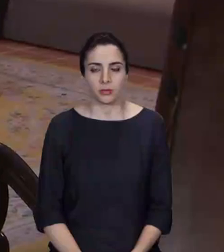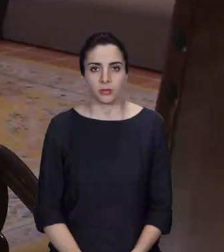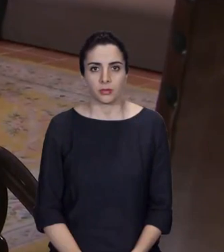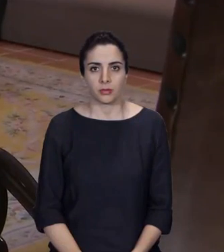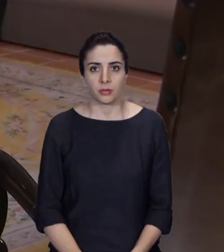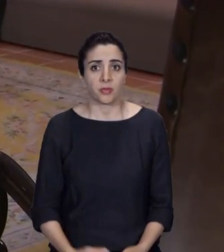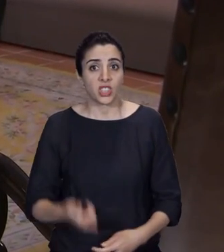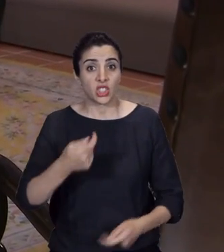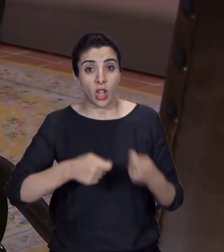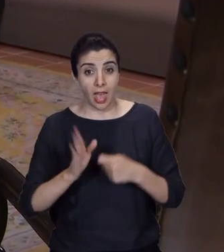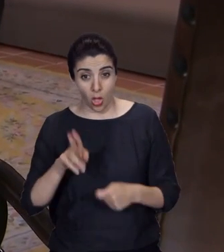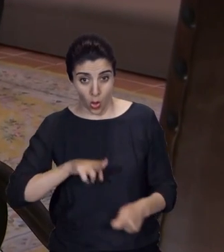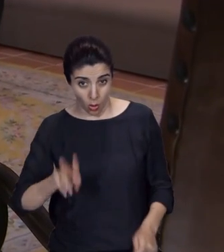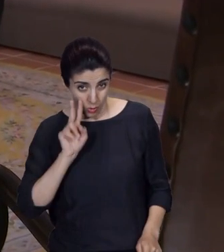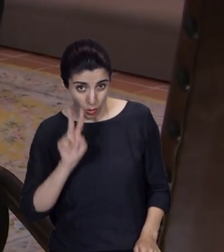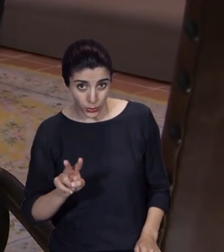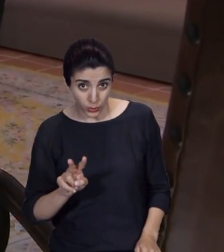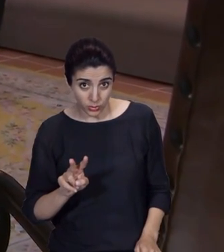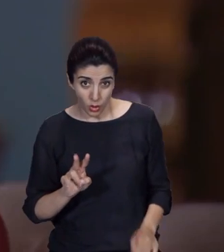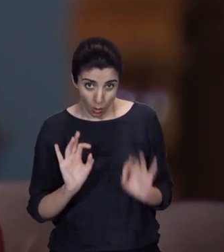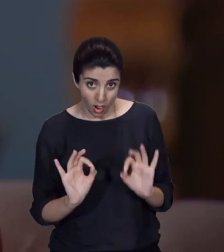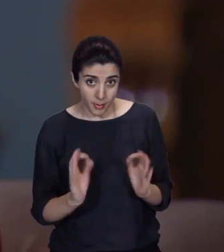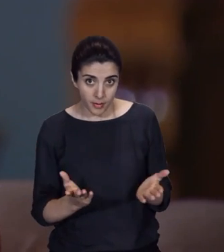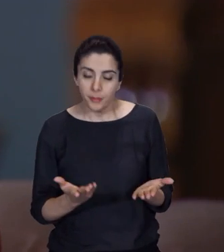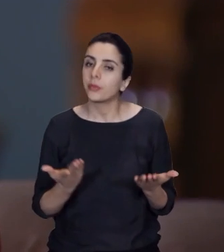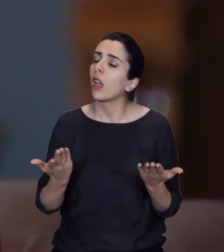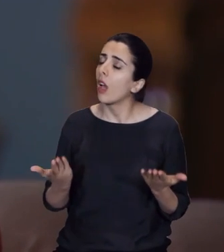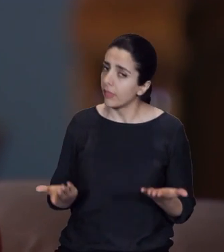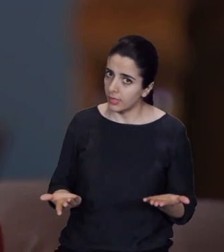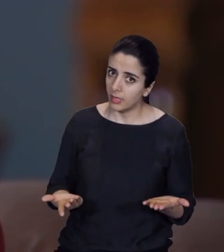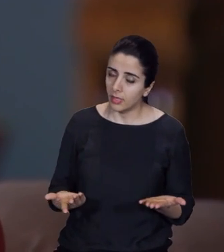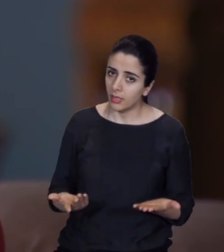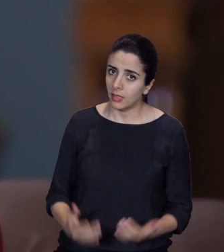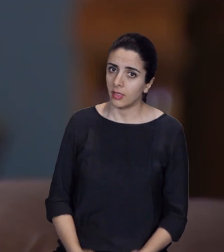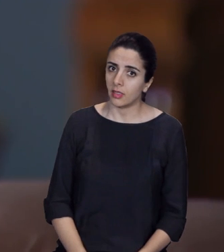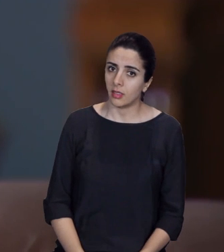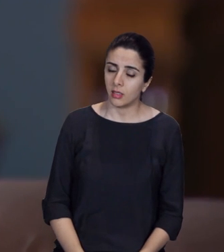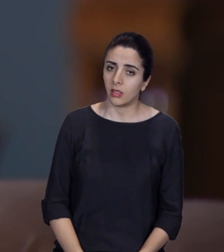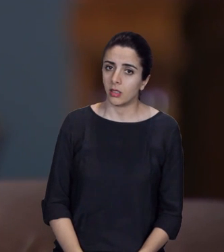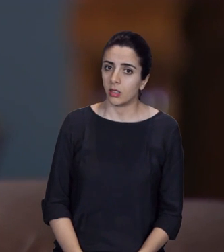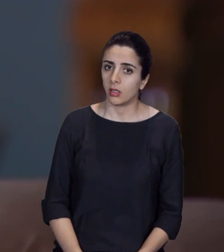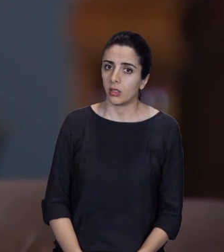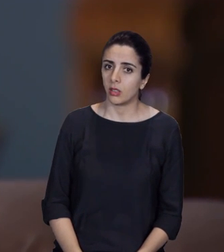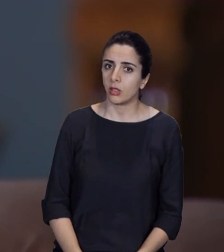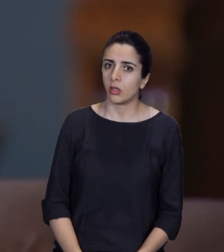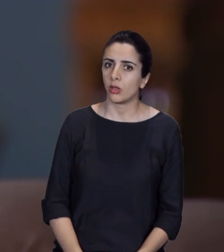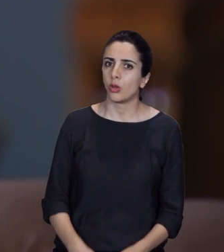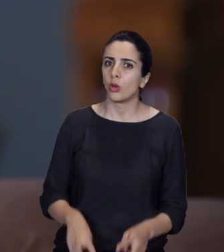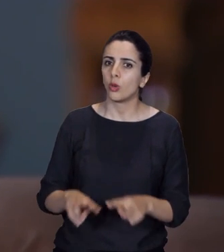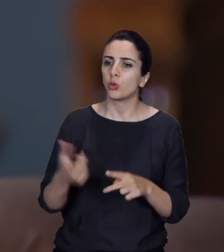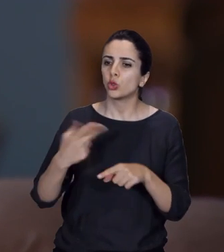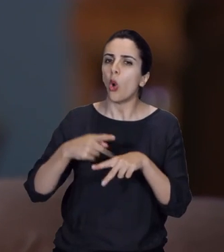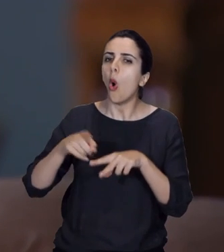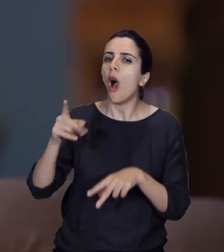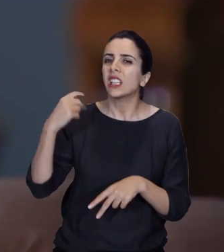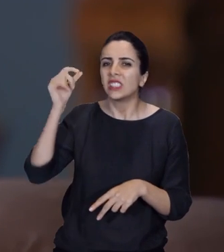Salon. Şirkete giderken karşılaştım. Öyle mi? Evet teyze. Muzo'nun yanına uğramıştım saçım